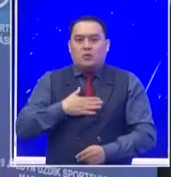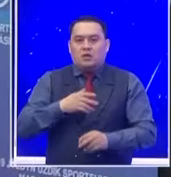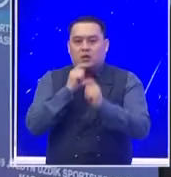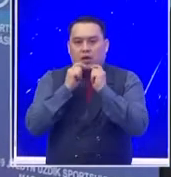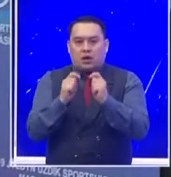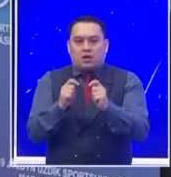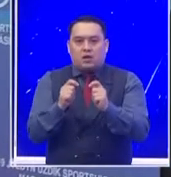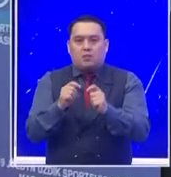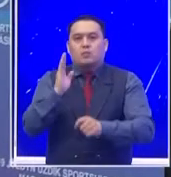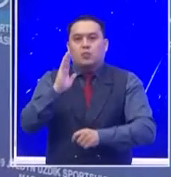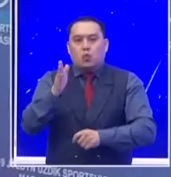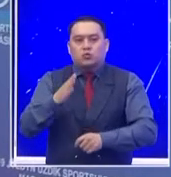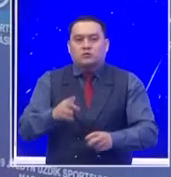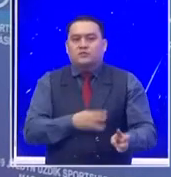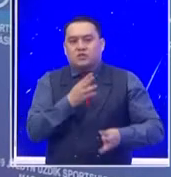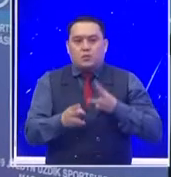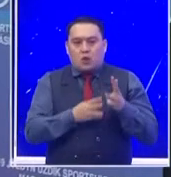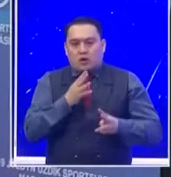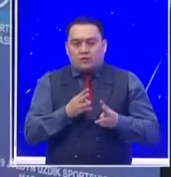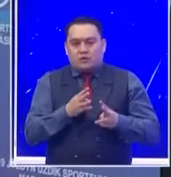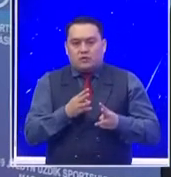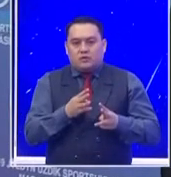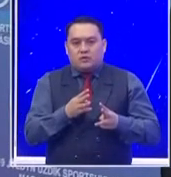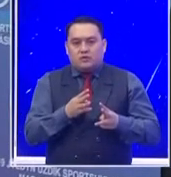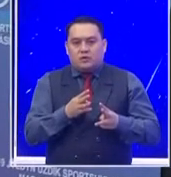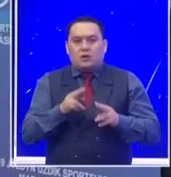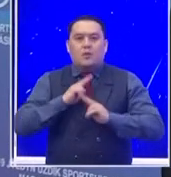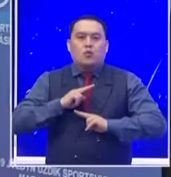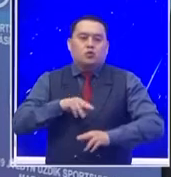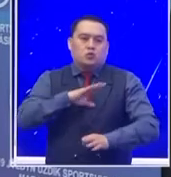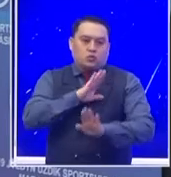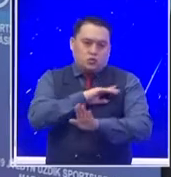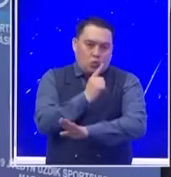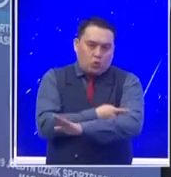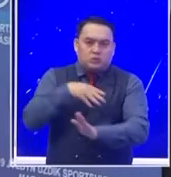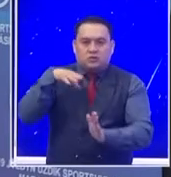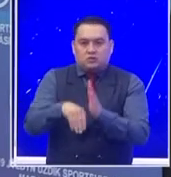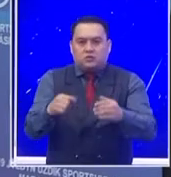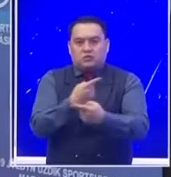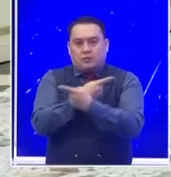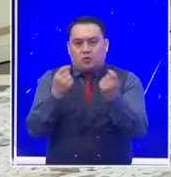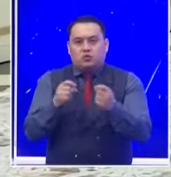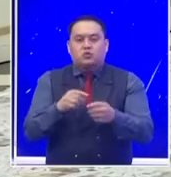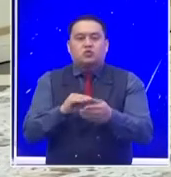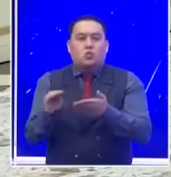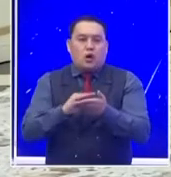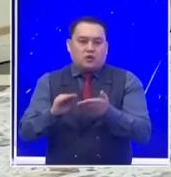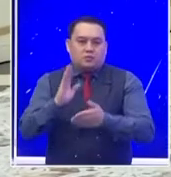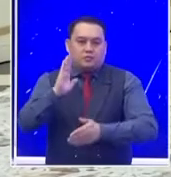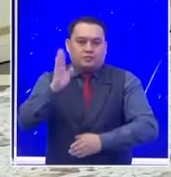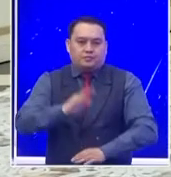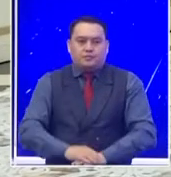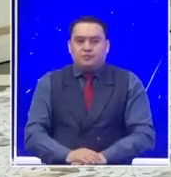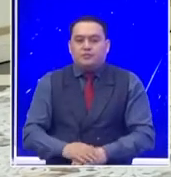награды а в дальнейшем будет меня стимулировать работу только усерднее освещать спортивные события встреча прошла в